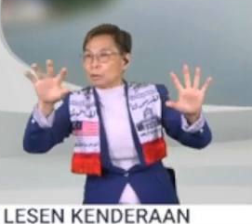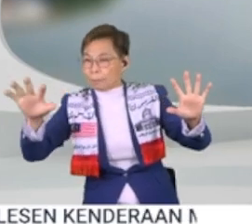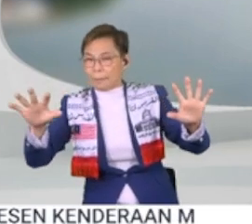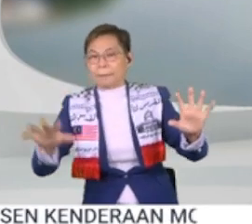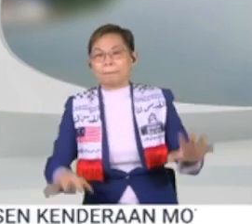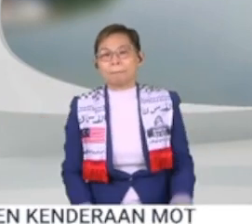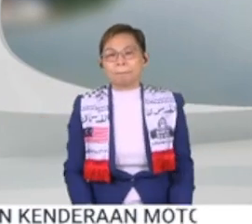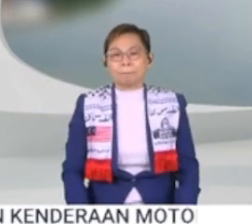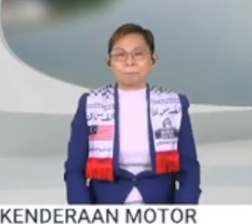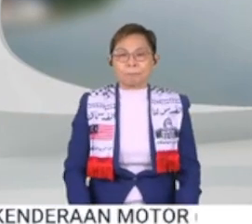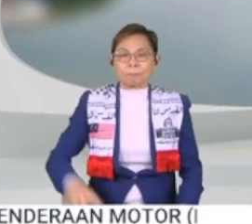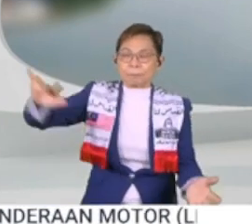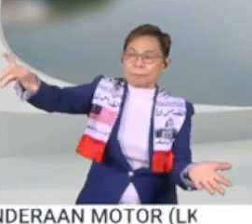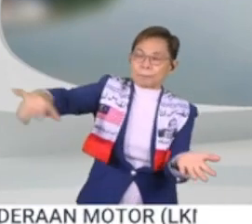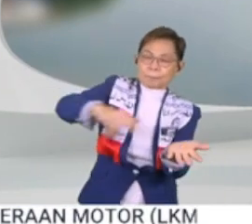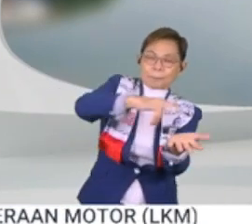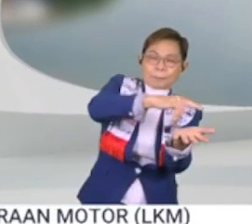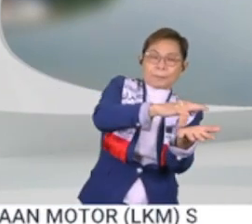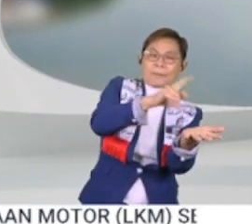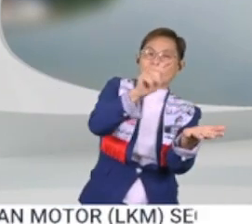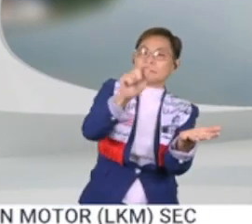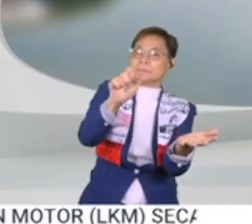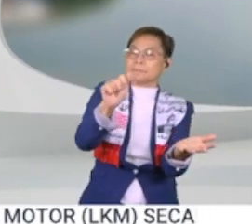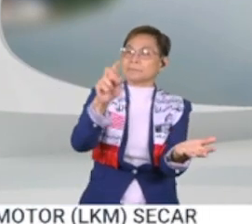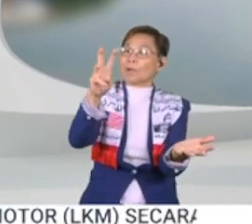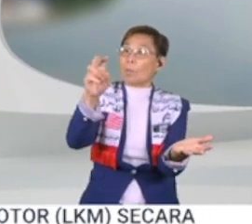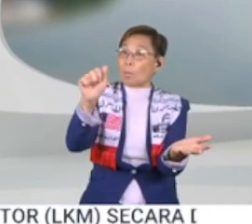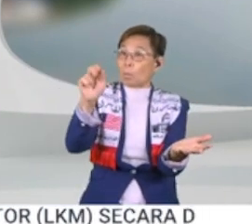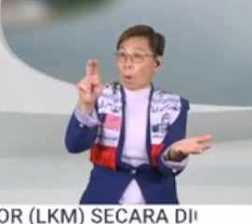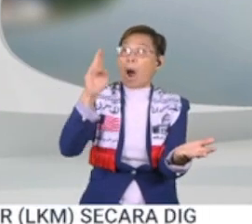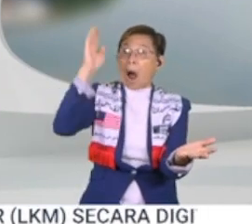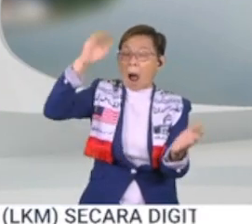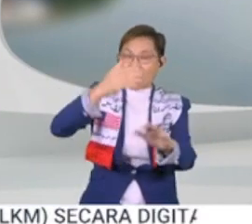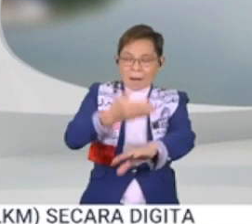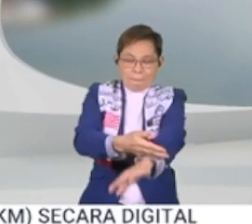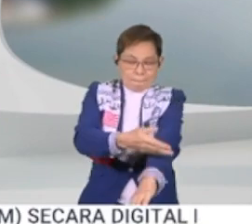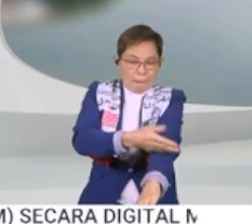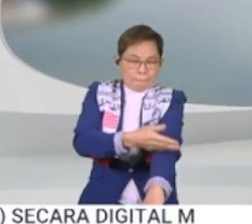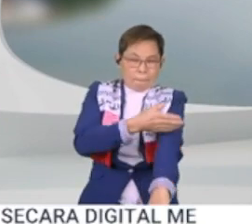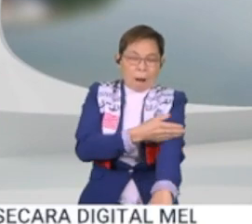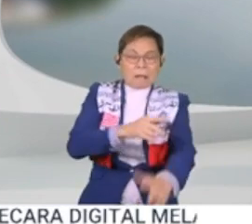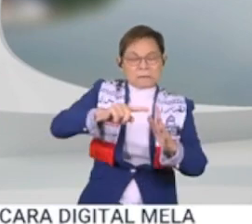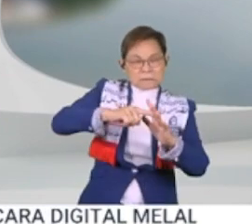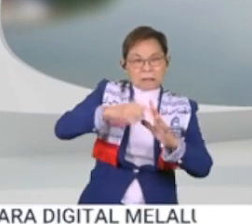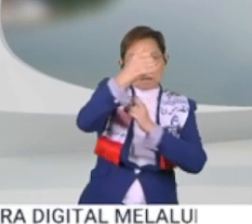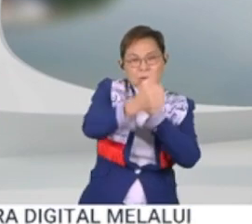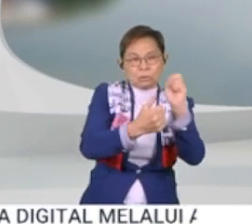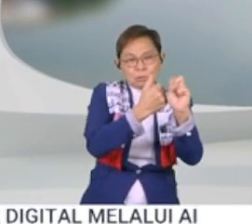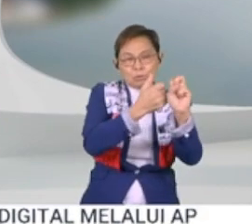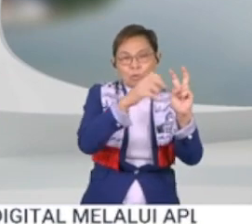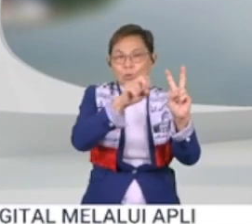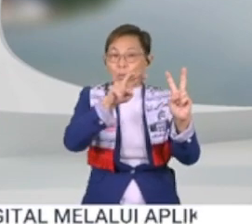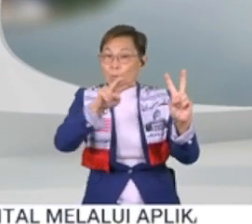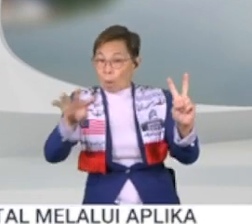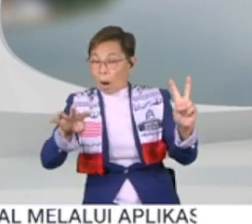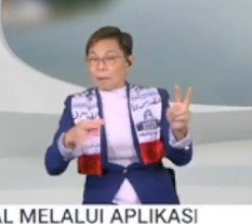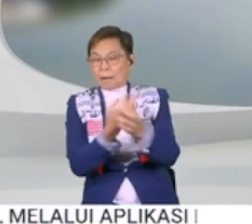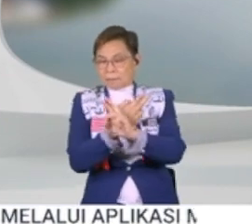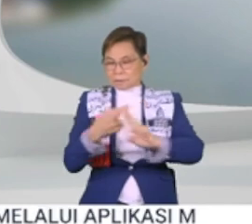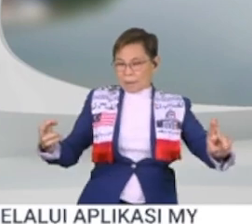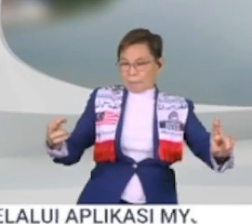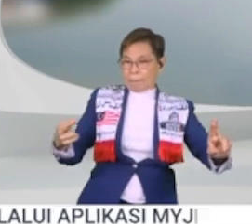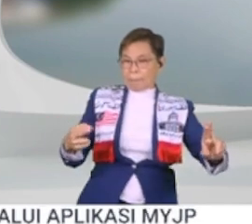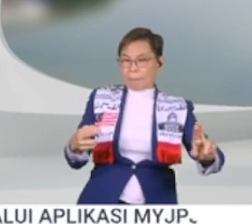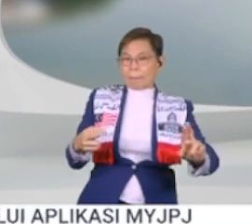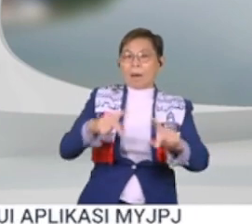2024 lapangan terbang Tawau LT Tawau bakal dinaik taraf dijangka bermula tahun 2024 dan siap